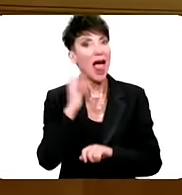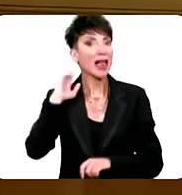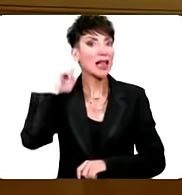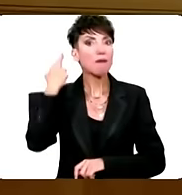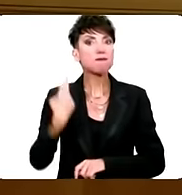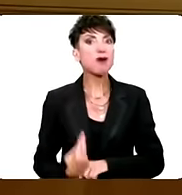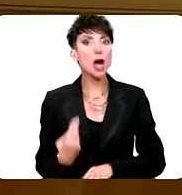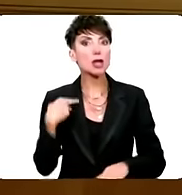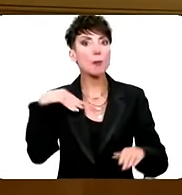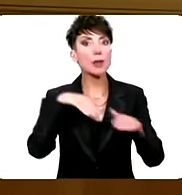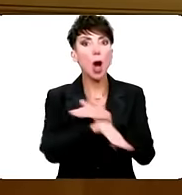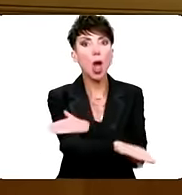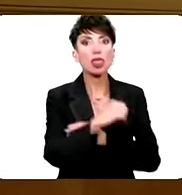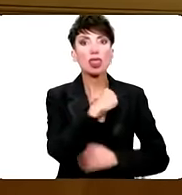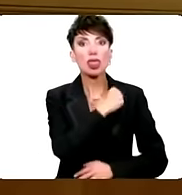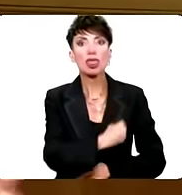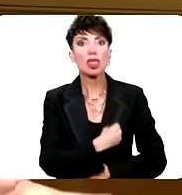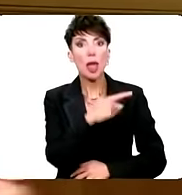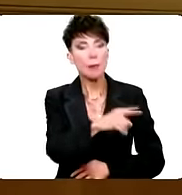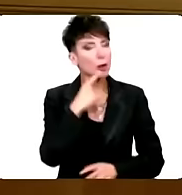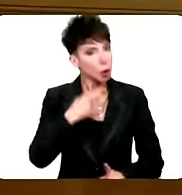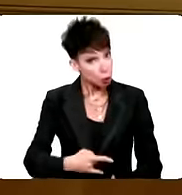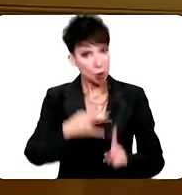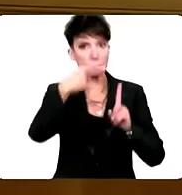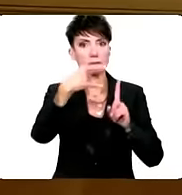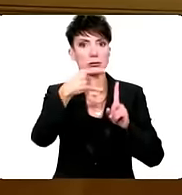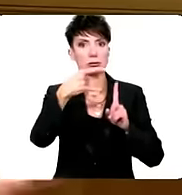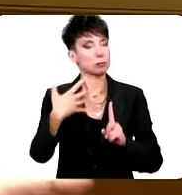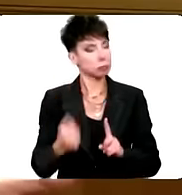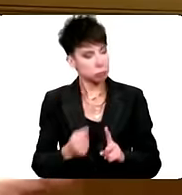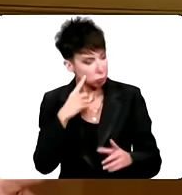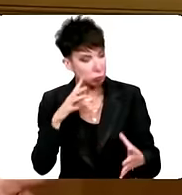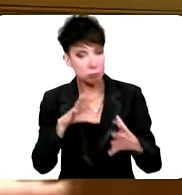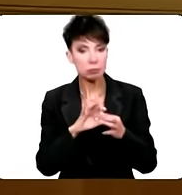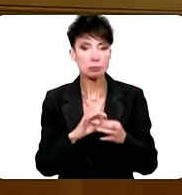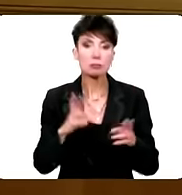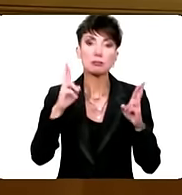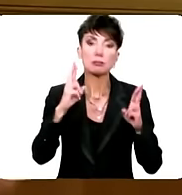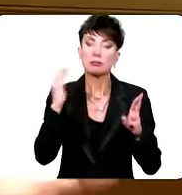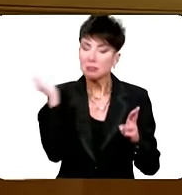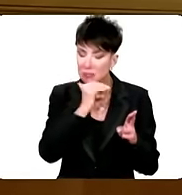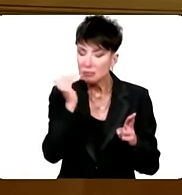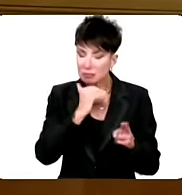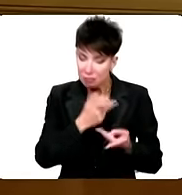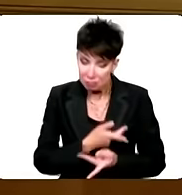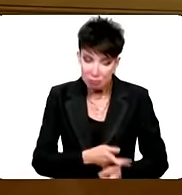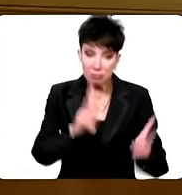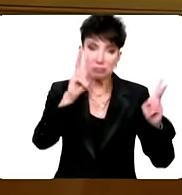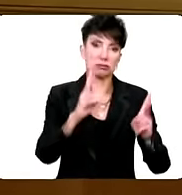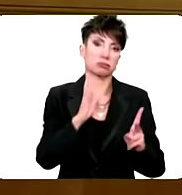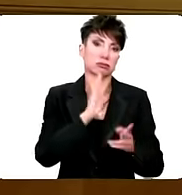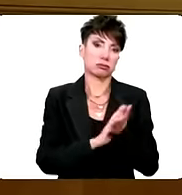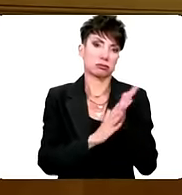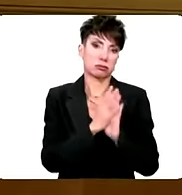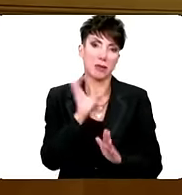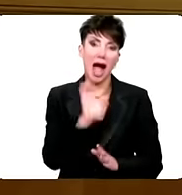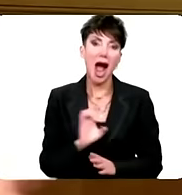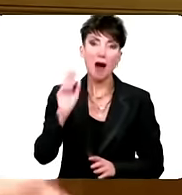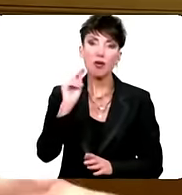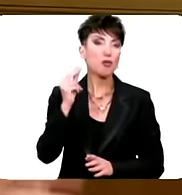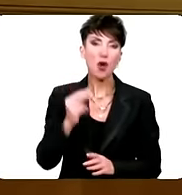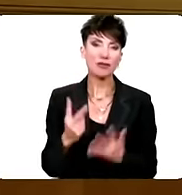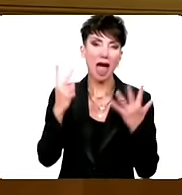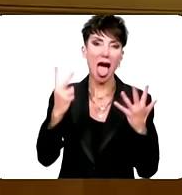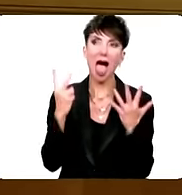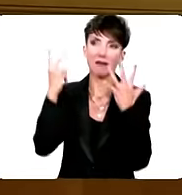στην οποία βρίσκεται. Εύχομαι και ελπίζω το θέμα αυτό να δρομολογηθεί σύντομα και να μπορέσει να ορκιστεί μαζί με